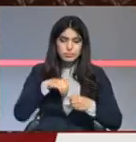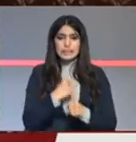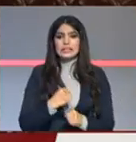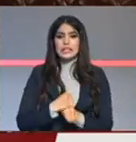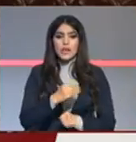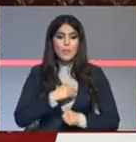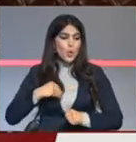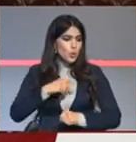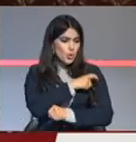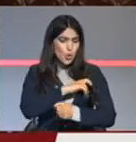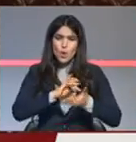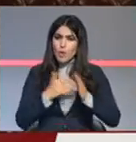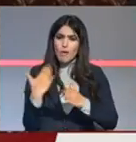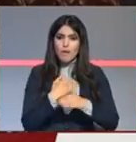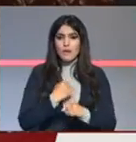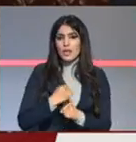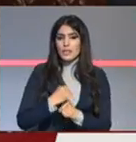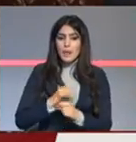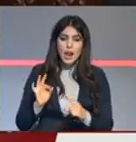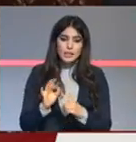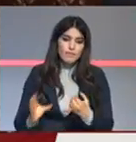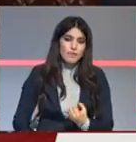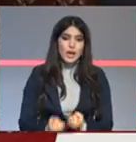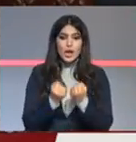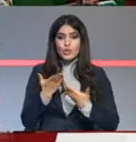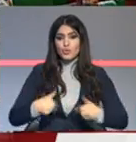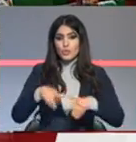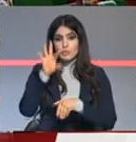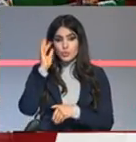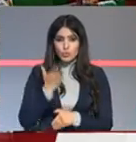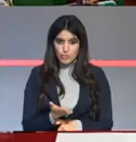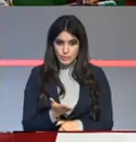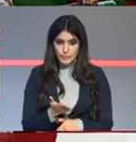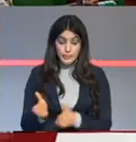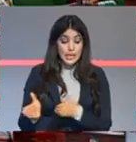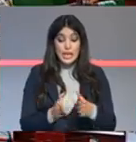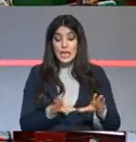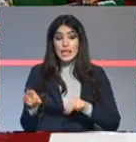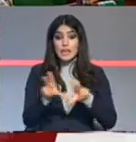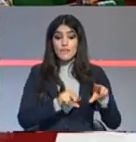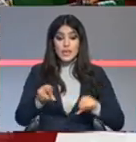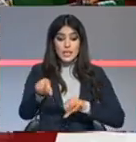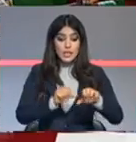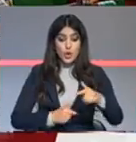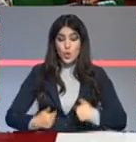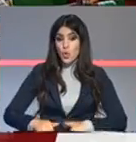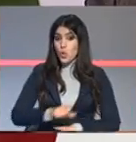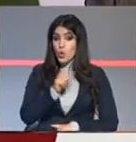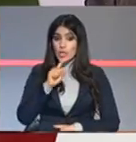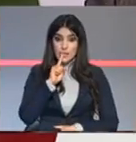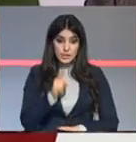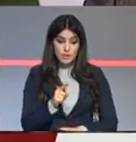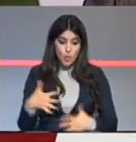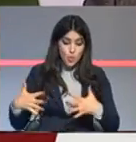العمل ويتأقلمون مع المستجدات العلمية والوبائية. ودعا رئيس الحكومة في ختام كلمته